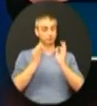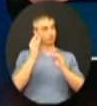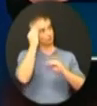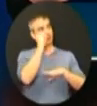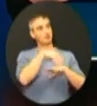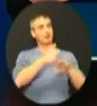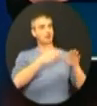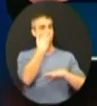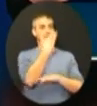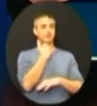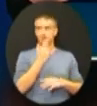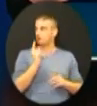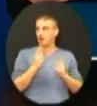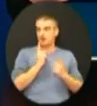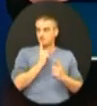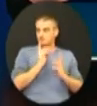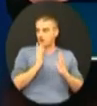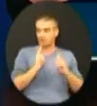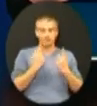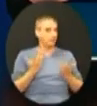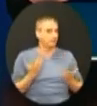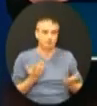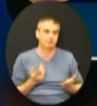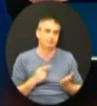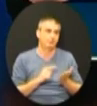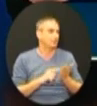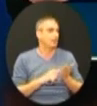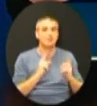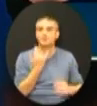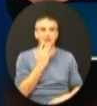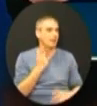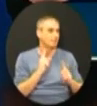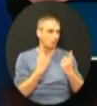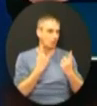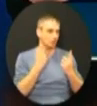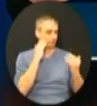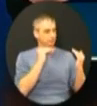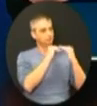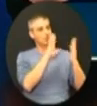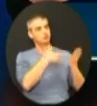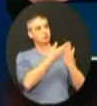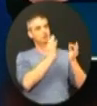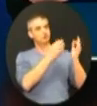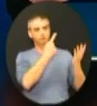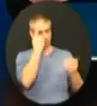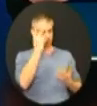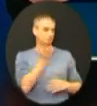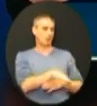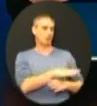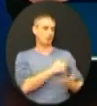למדינת ישראלש הוא ל כי בדרך כלל מה קורה מתיישרים לפי היועץ המשפטי היוזמה